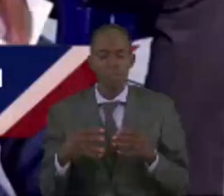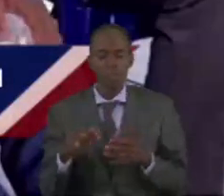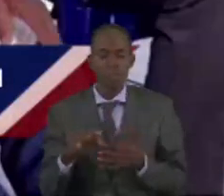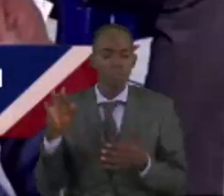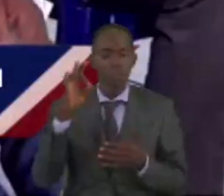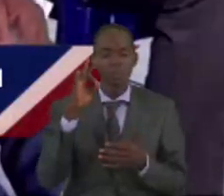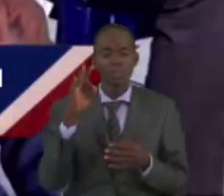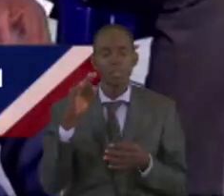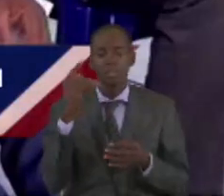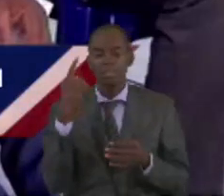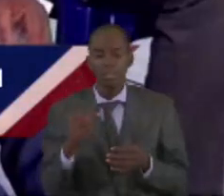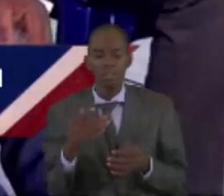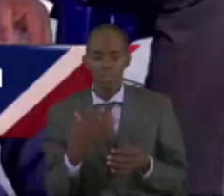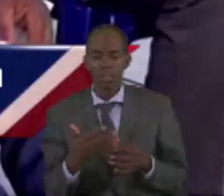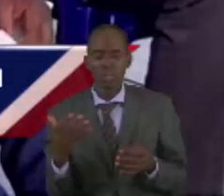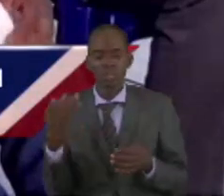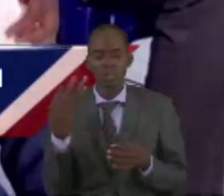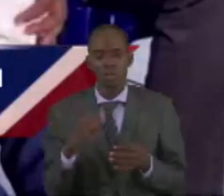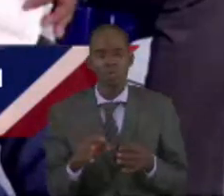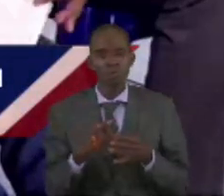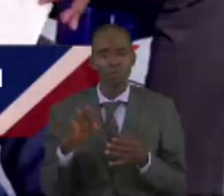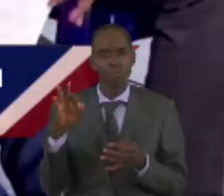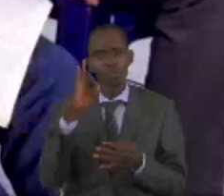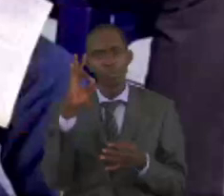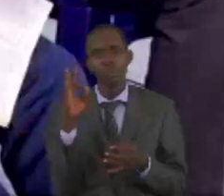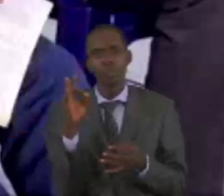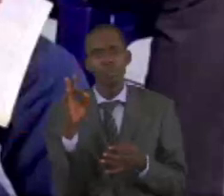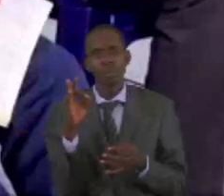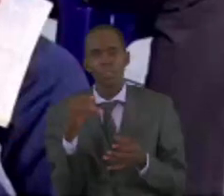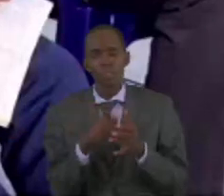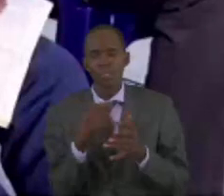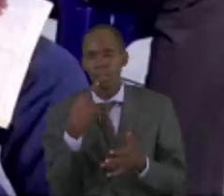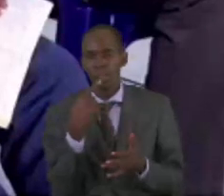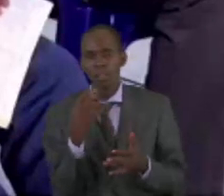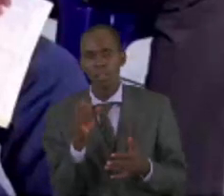selon l'esprit, s'affectionnent aux choses de l'esprit.